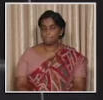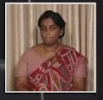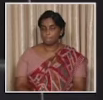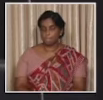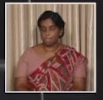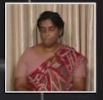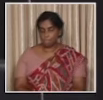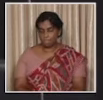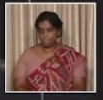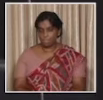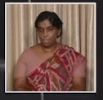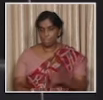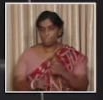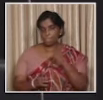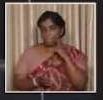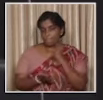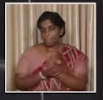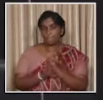எங்களுடைய